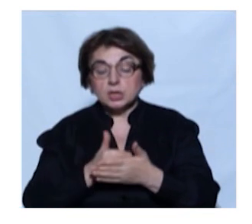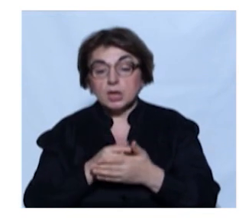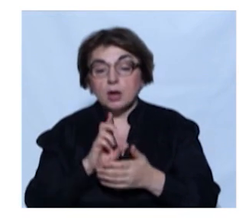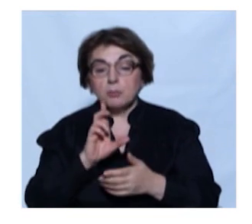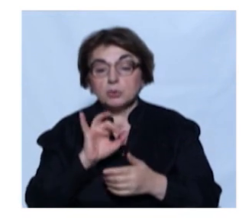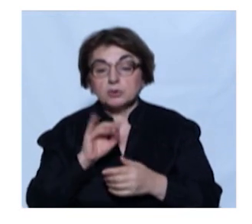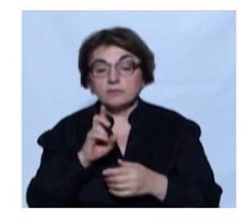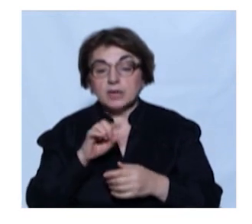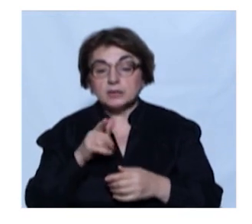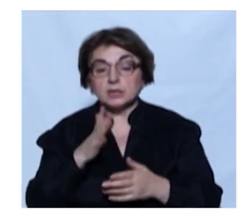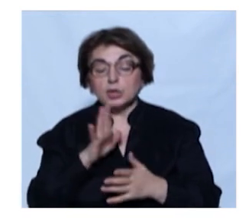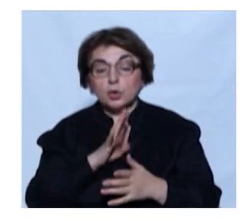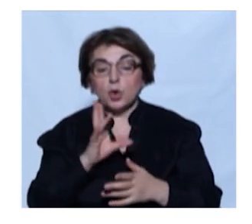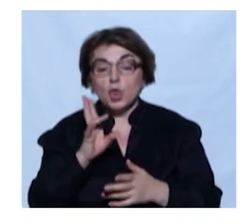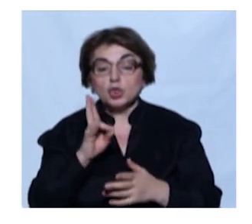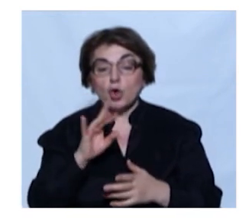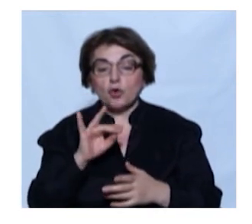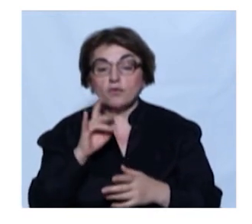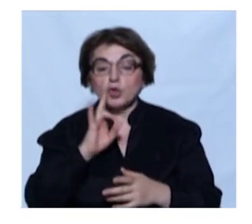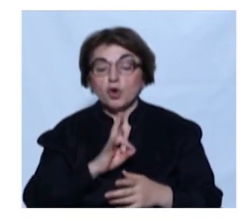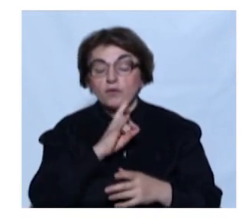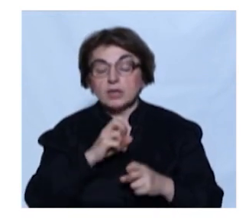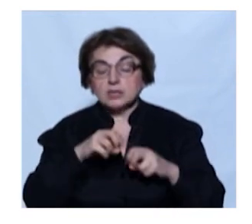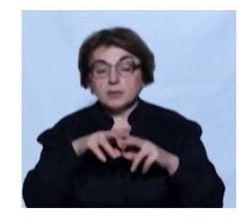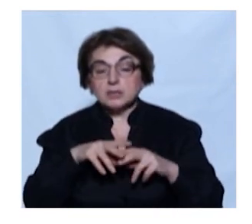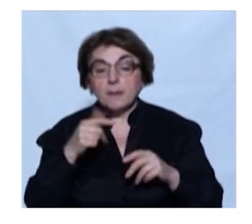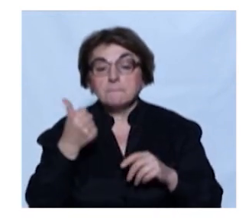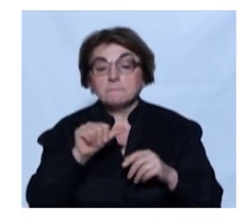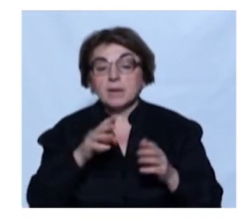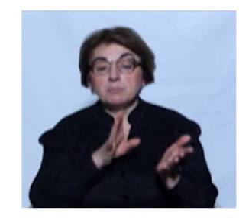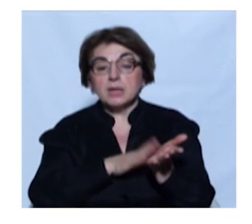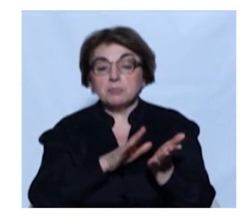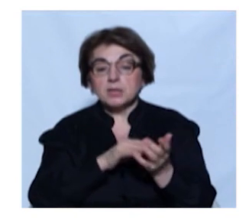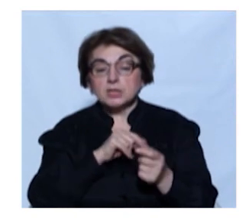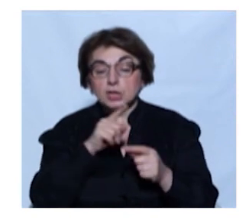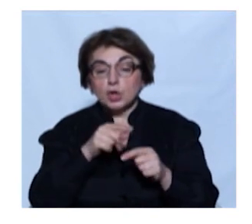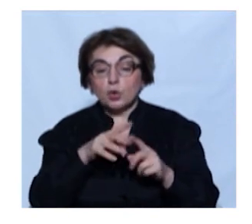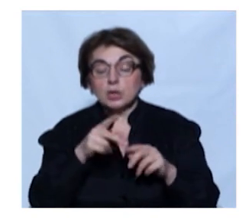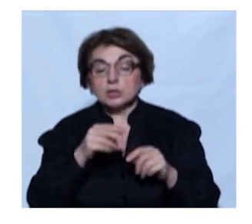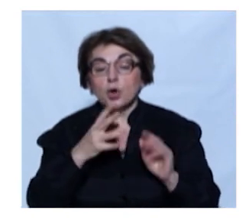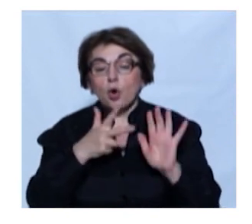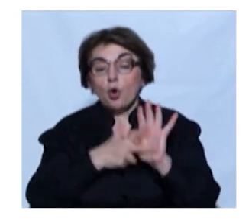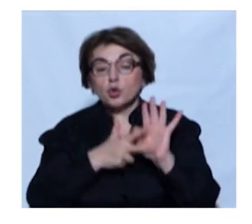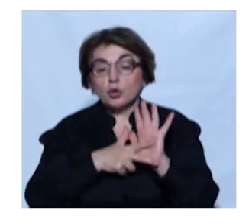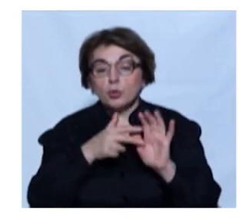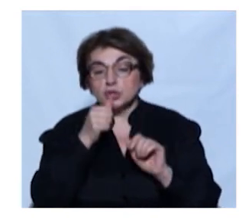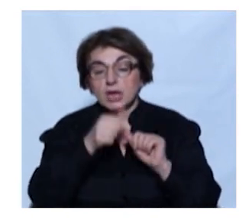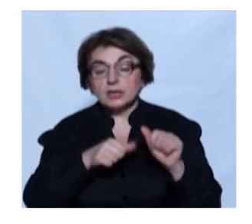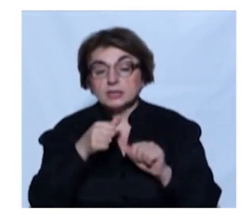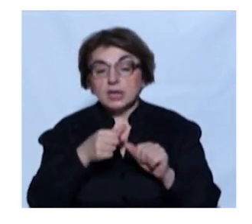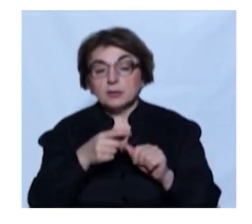ბრუტლანდი გახლდათ ნორვეგიის პრემიერ-მინისტრი იმ პერიოდისათვის, ეს არის 80-იანი წლები და